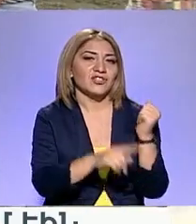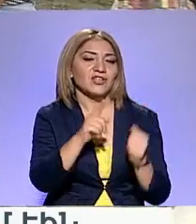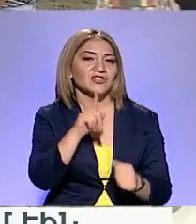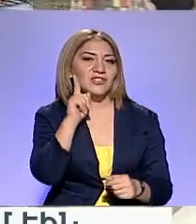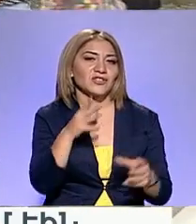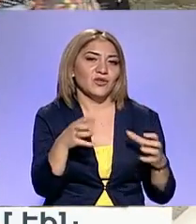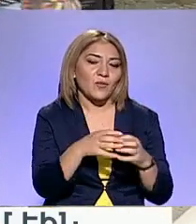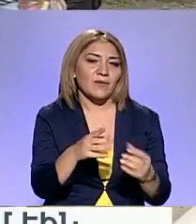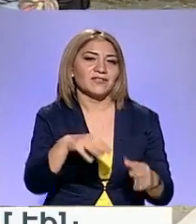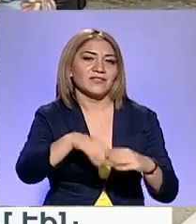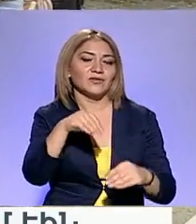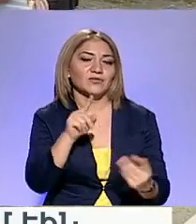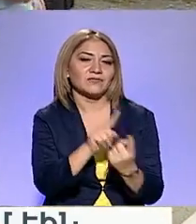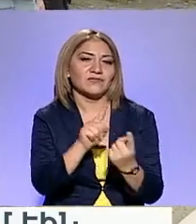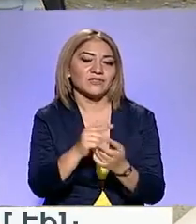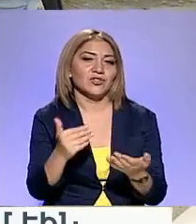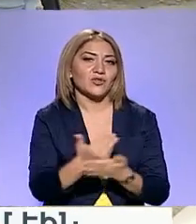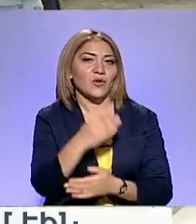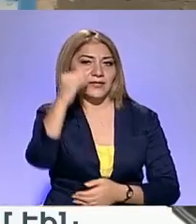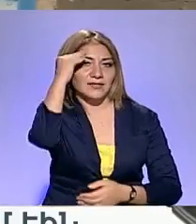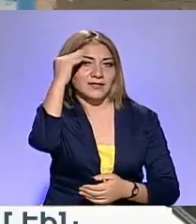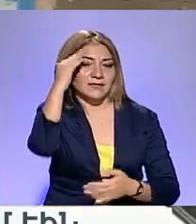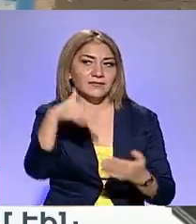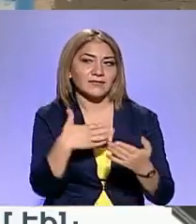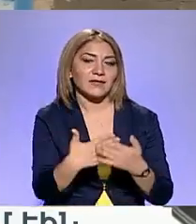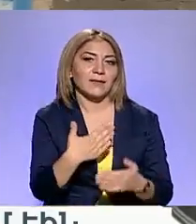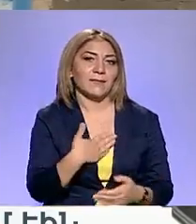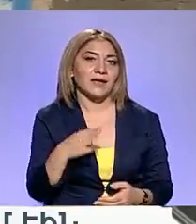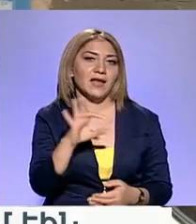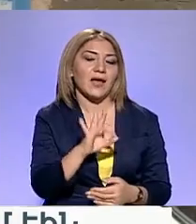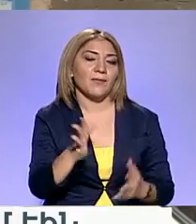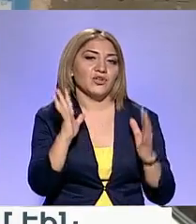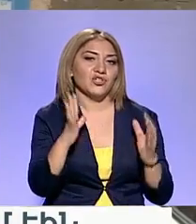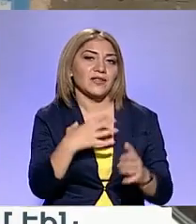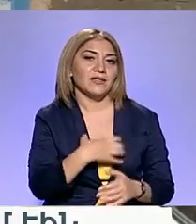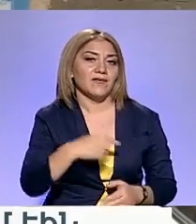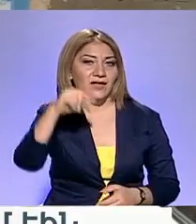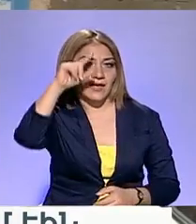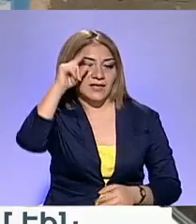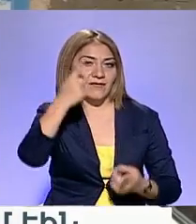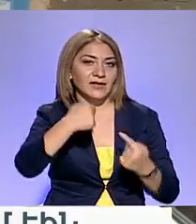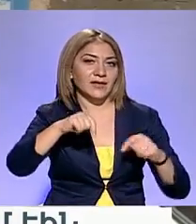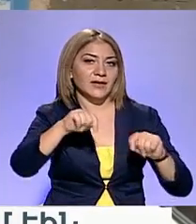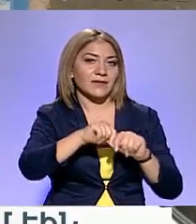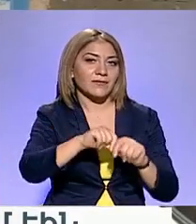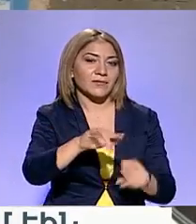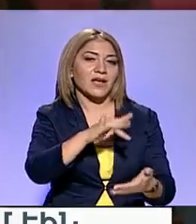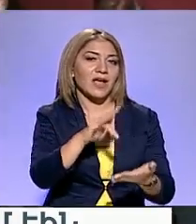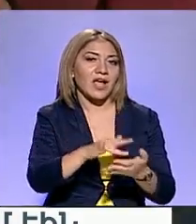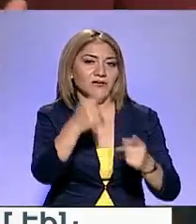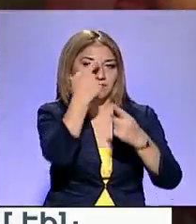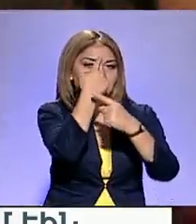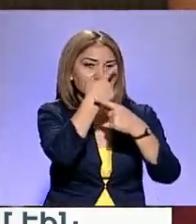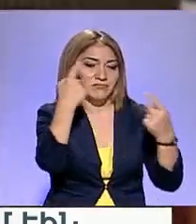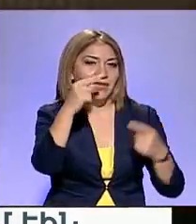երիտթևի հետ։ Ասում են, Երևանի նոր սկզբունքներ են բերում։ Մեր համար շատ կարևոր է Երևան համայնքական քաղաք հրճակելու սկզբունքը։